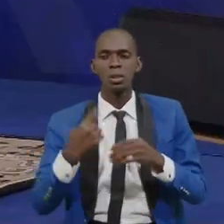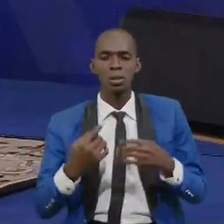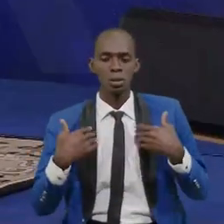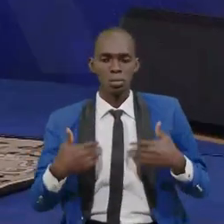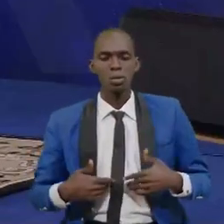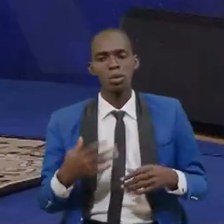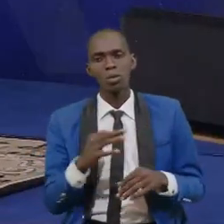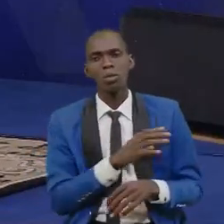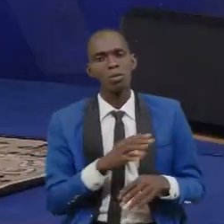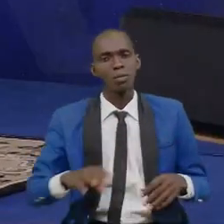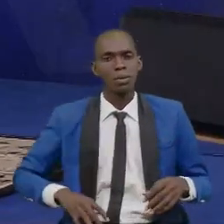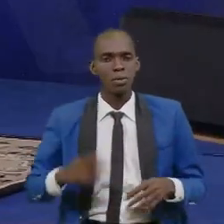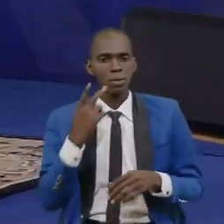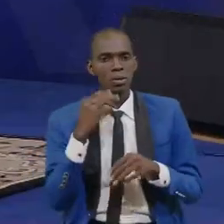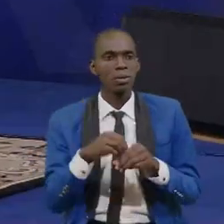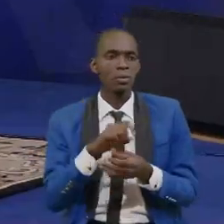Christ.